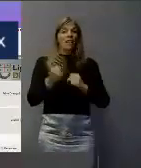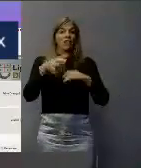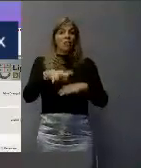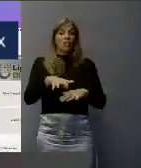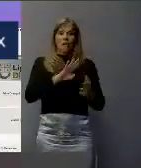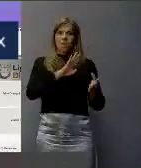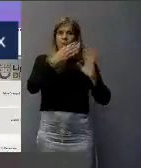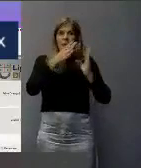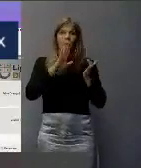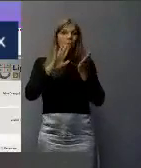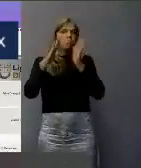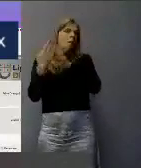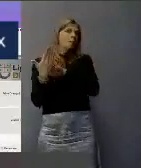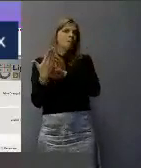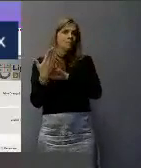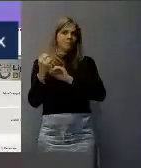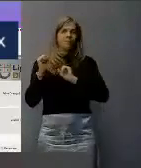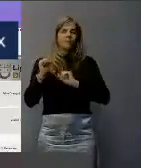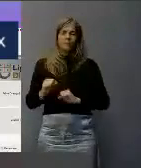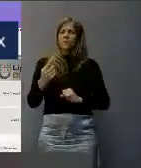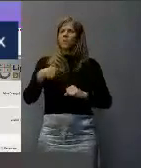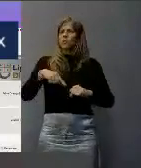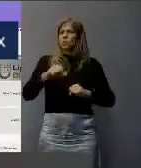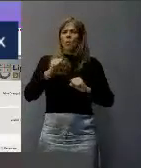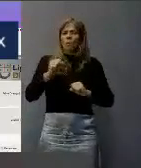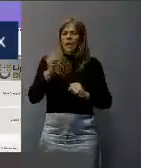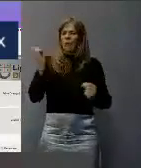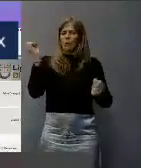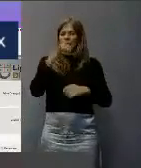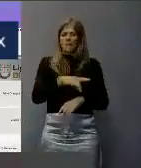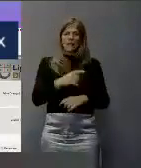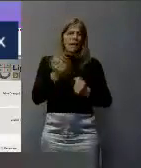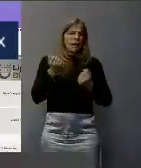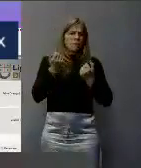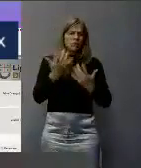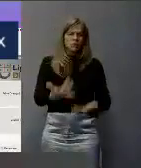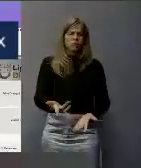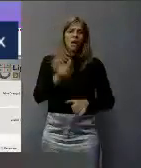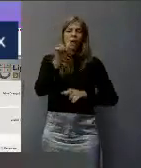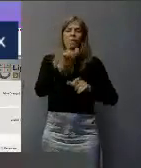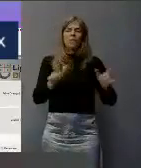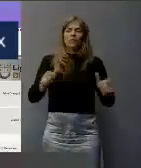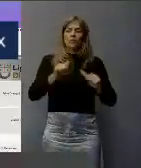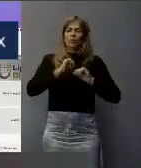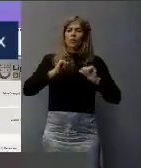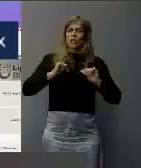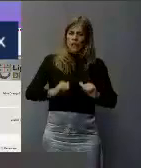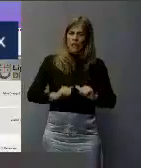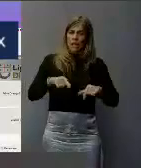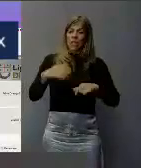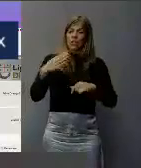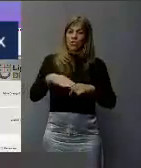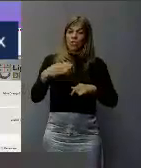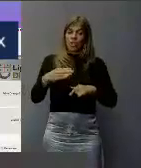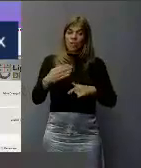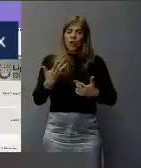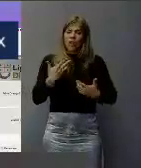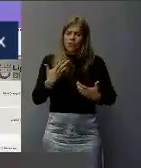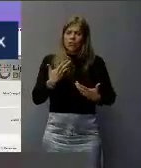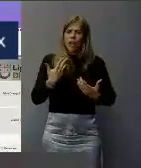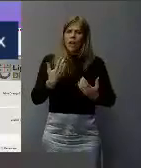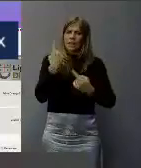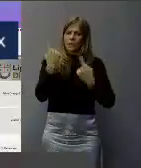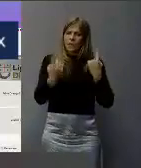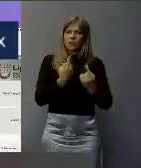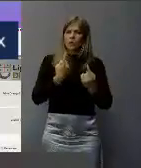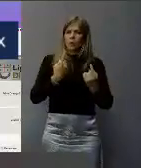dimenticare tutte quelle migliaia di cittadini in questo caso genovesi che si trovano attualmente in difficoltà ma che non